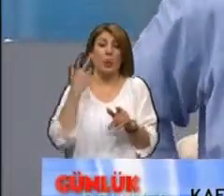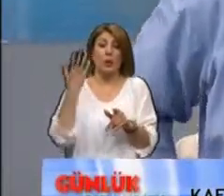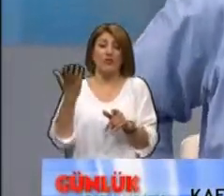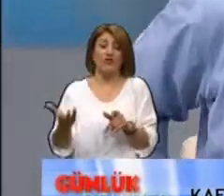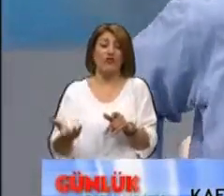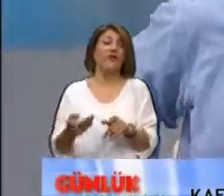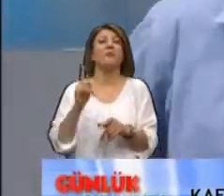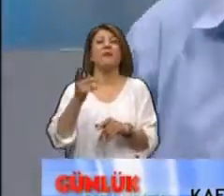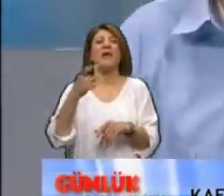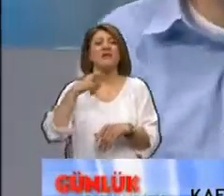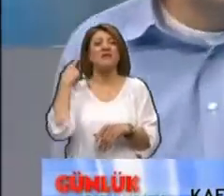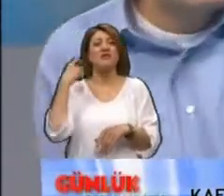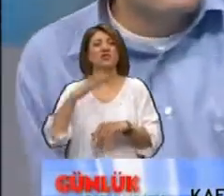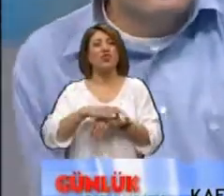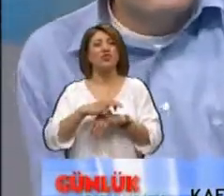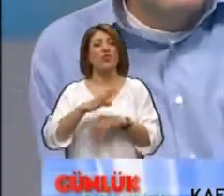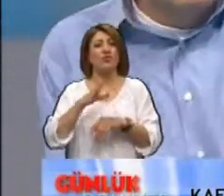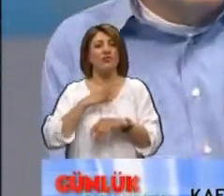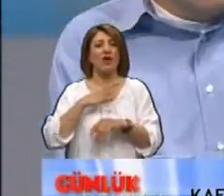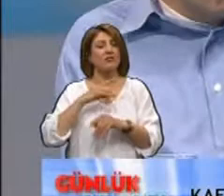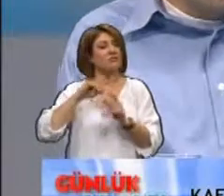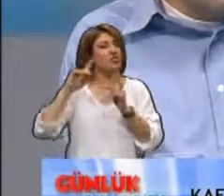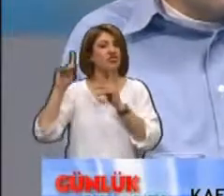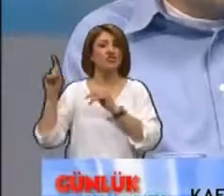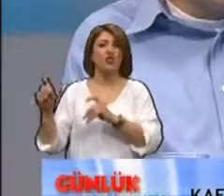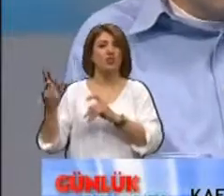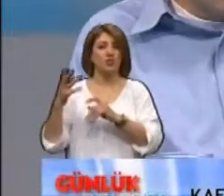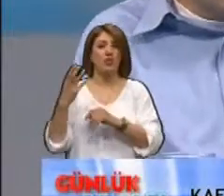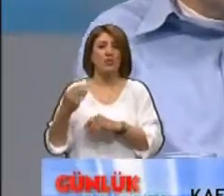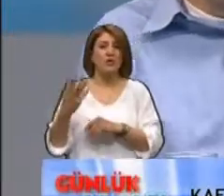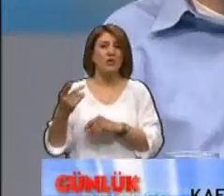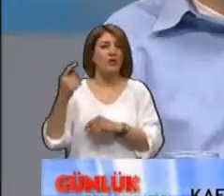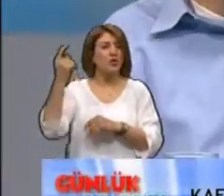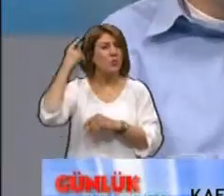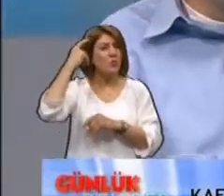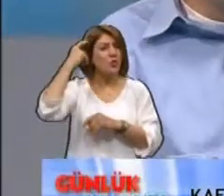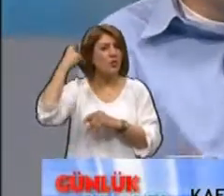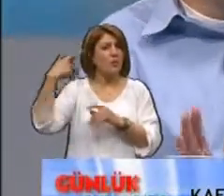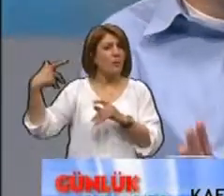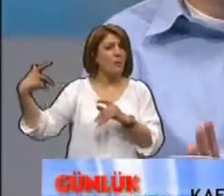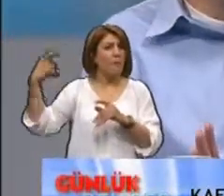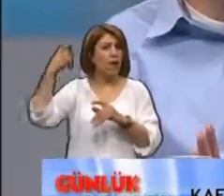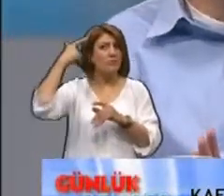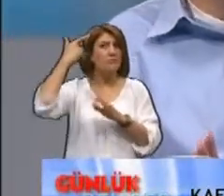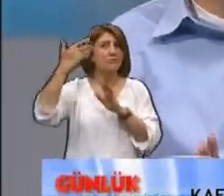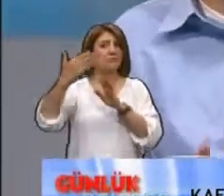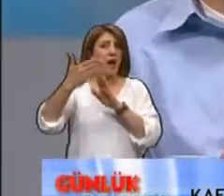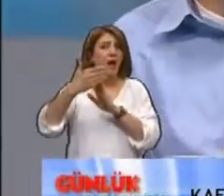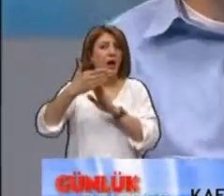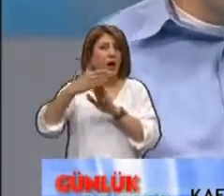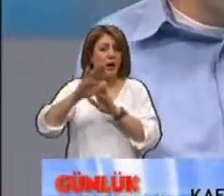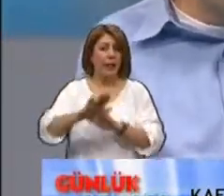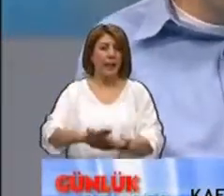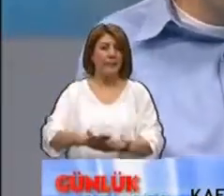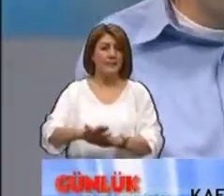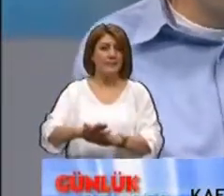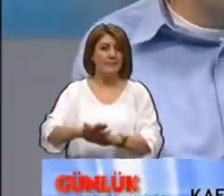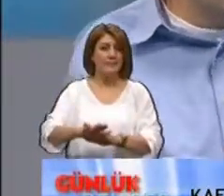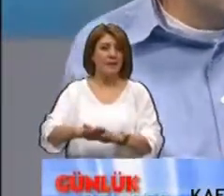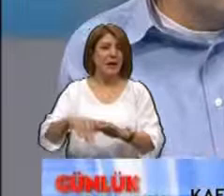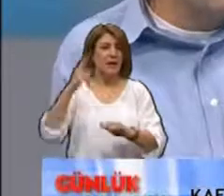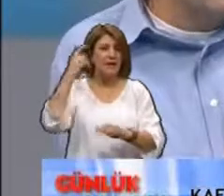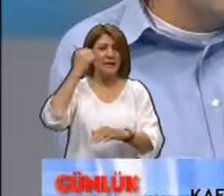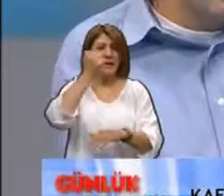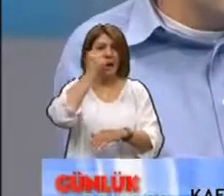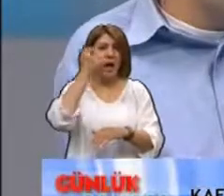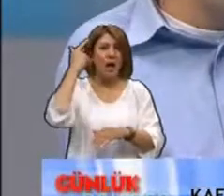hekim hocamız vardı. Ona sorabilirdik aslında. Kurşun girdiğinde hani orada kalıyor. Evet. Yani bir kanama bir şey